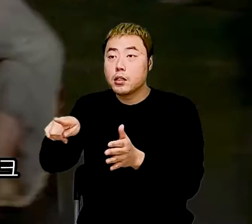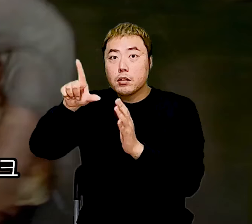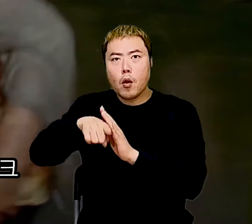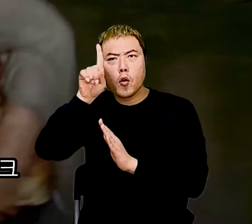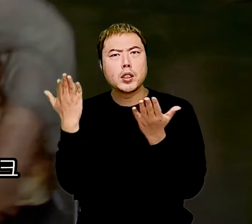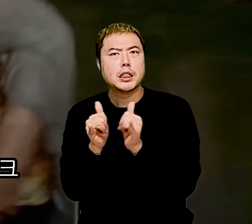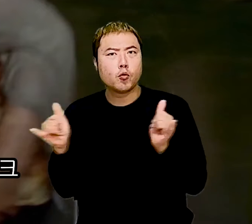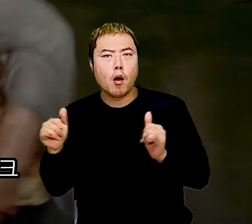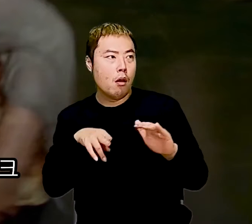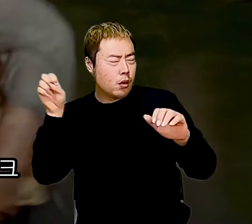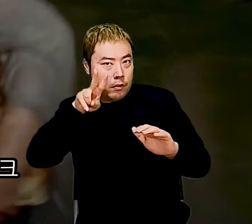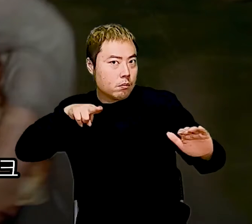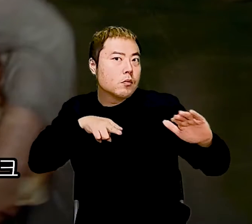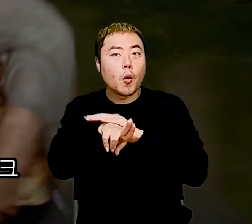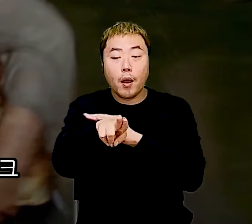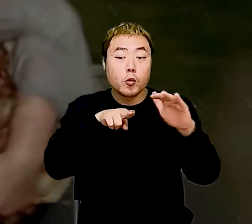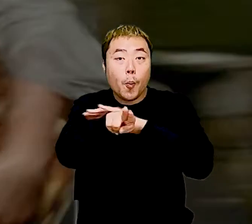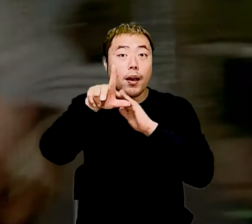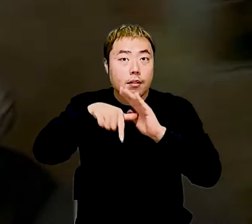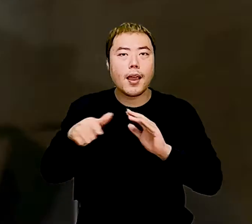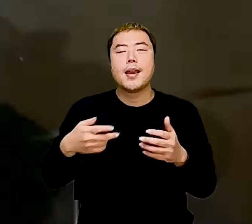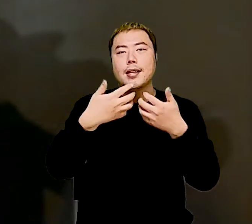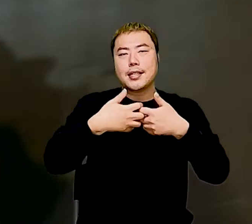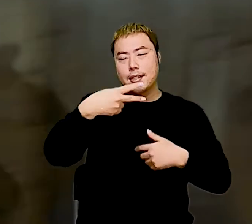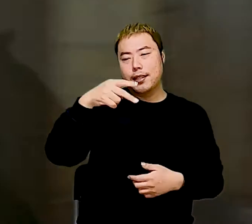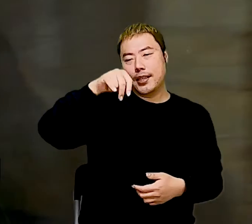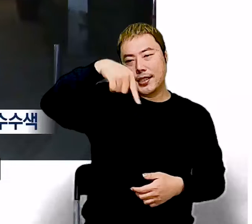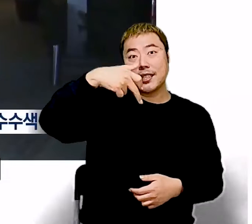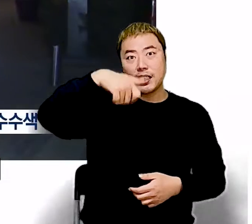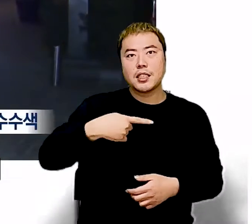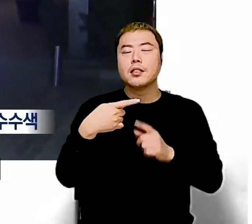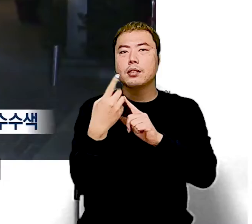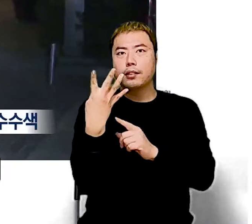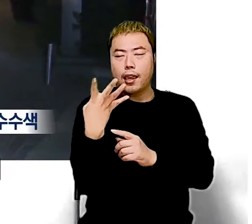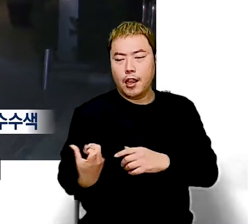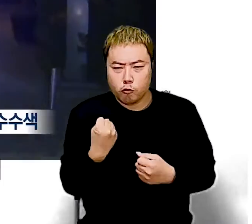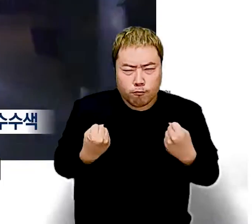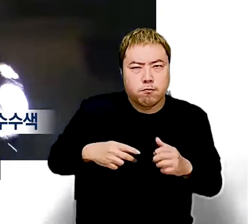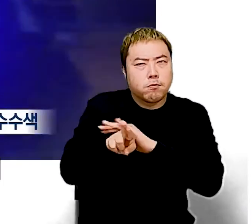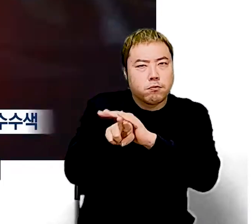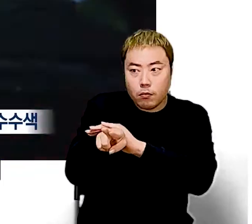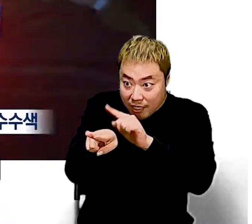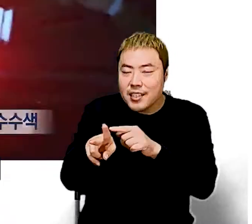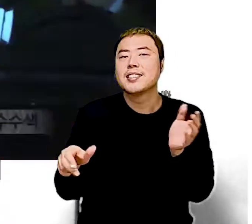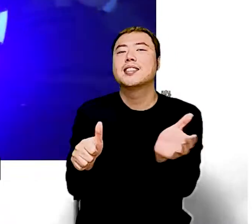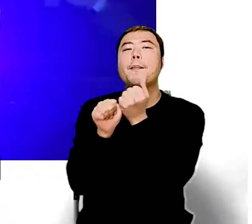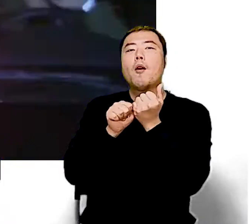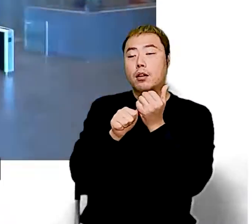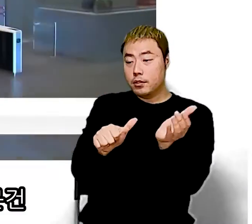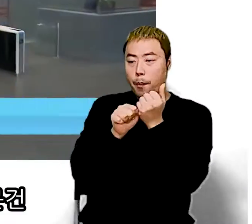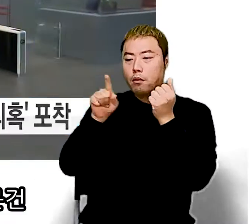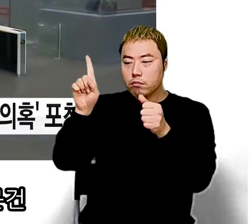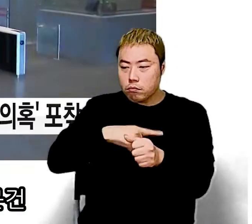직원이 하드디스크 4개를 들고 튀려다가 현행범으로 체포되죠. 근데 이 하드디스크에서 엉뚱하게